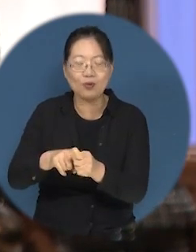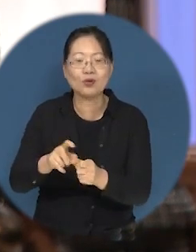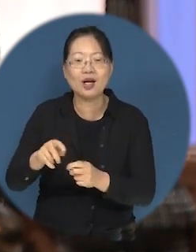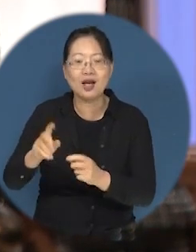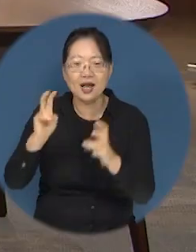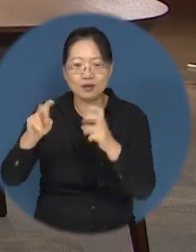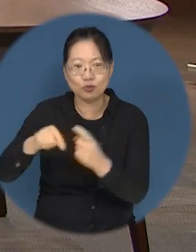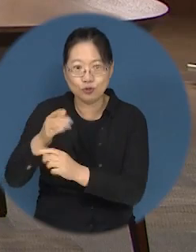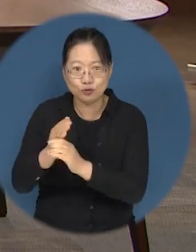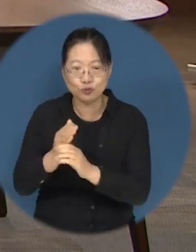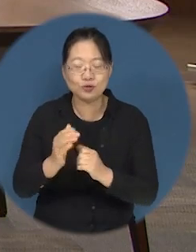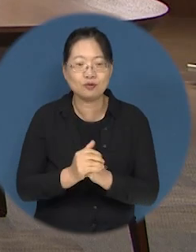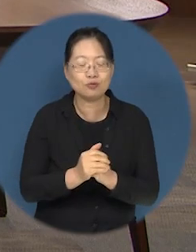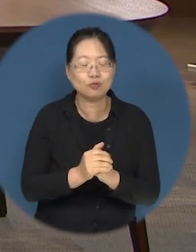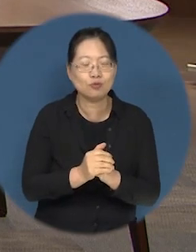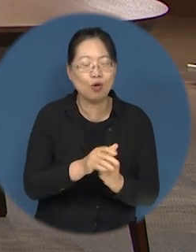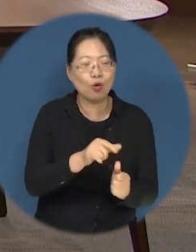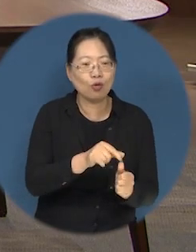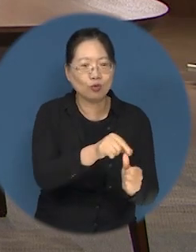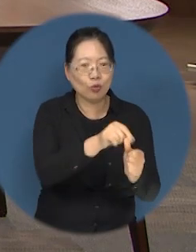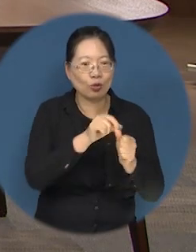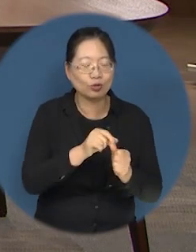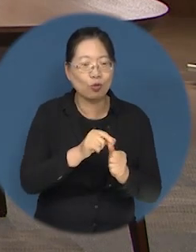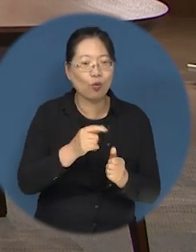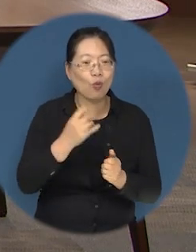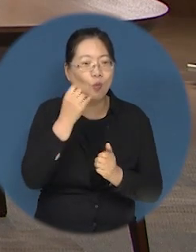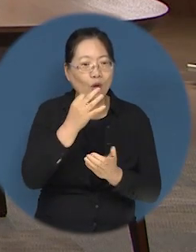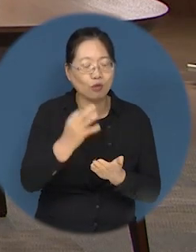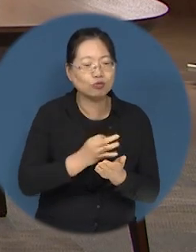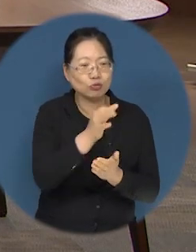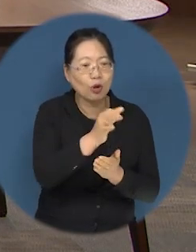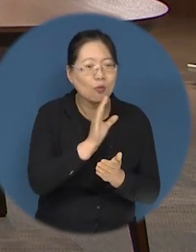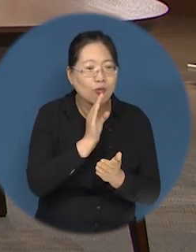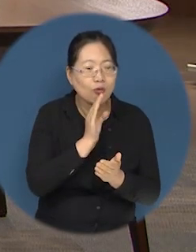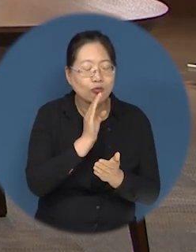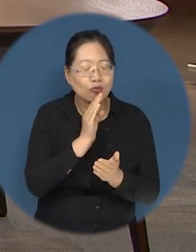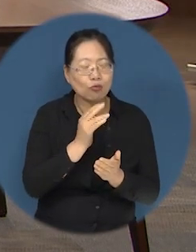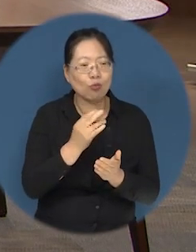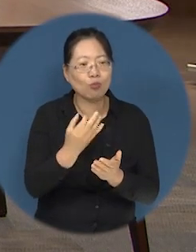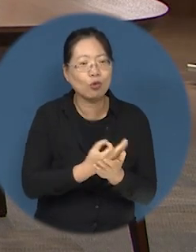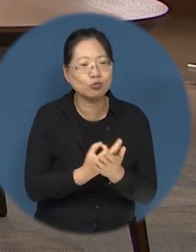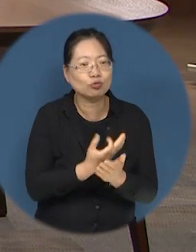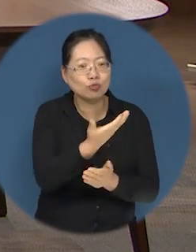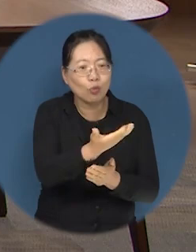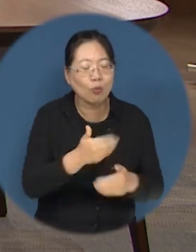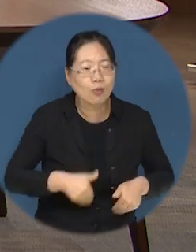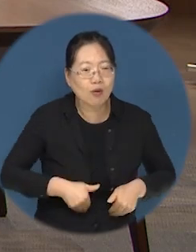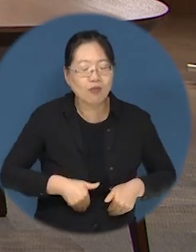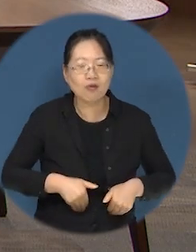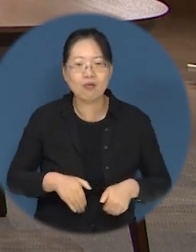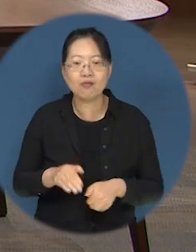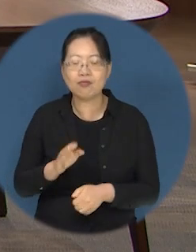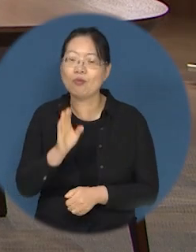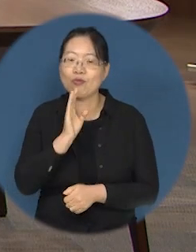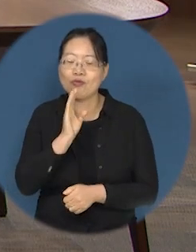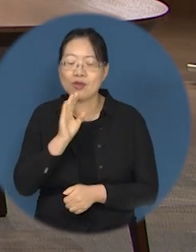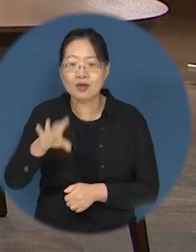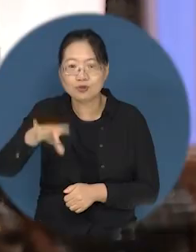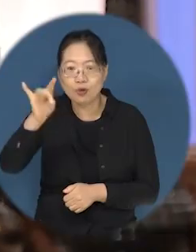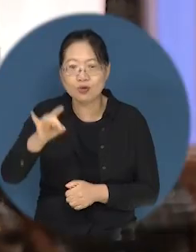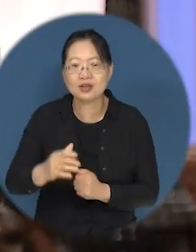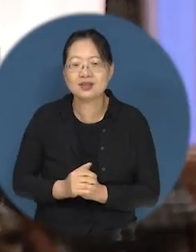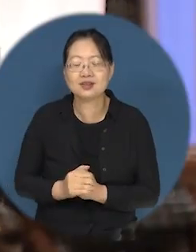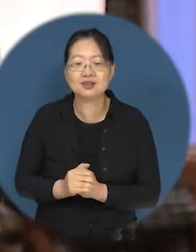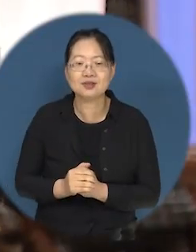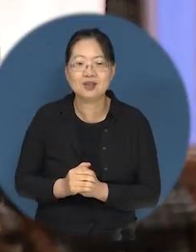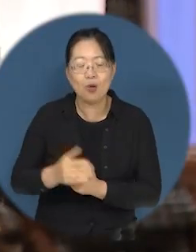하고 있습니다. 고용했으면 월급을 줘야 되잖아요. 예, 주고 있습니다. 월급 주려면 매출이 있어야 될 거 아닙니까? 예, 예. 매출이 처음에는